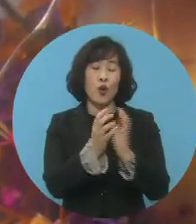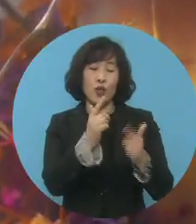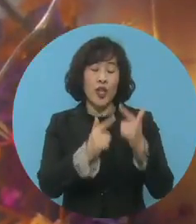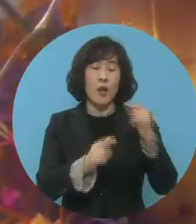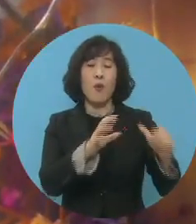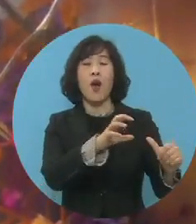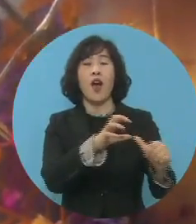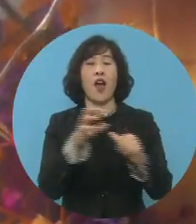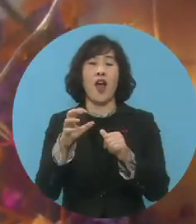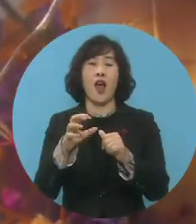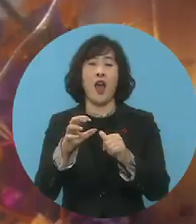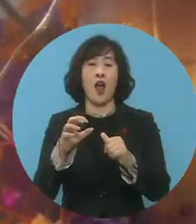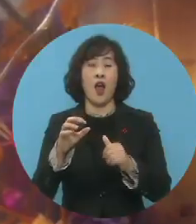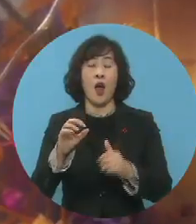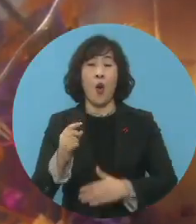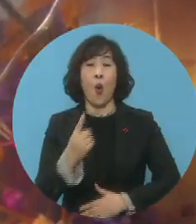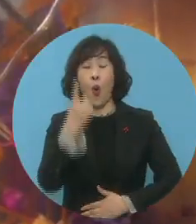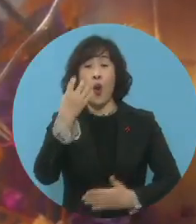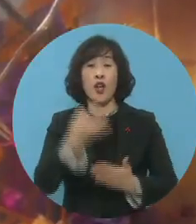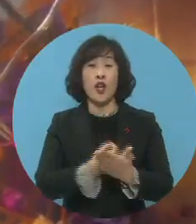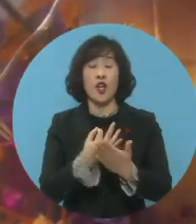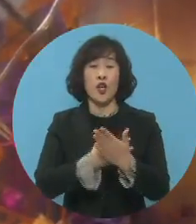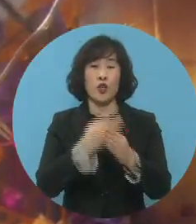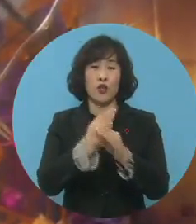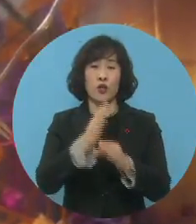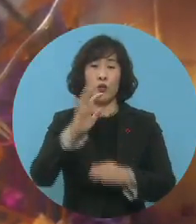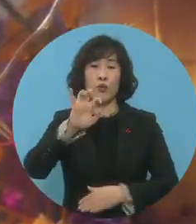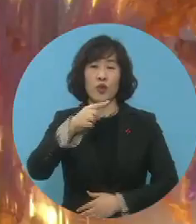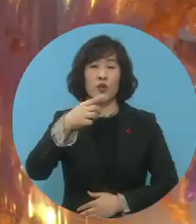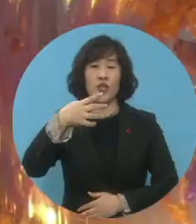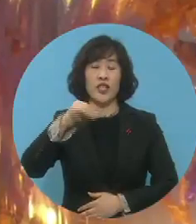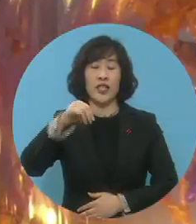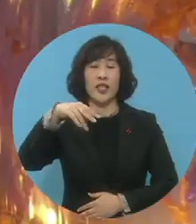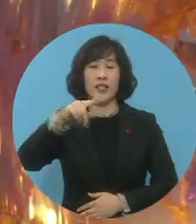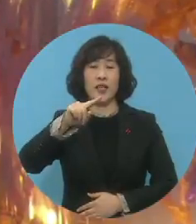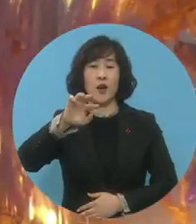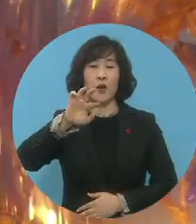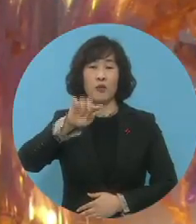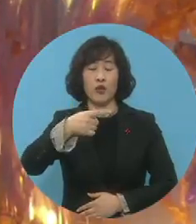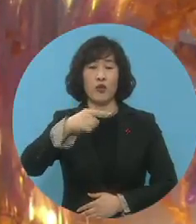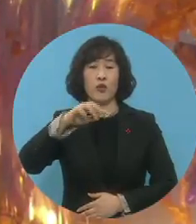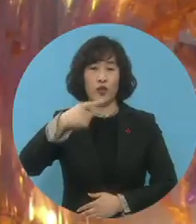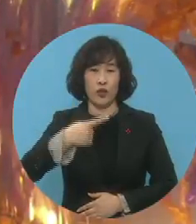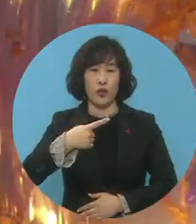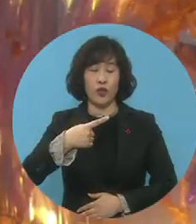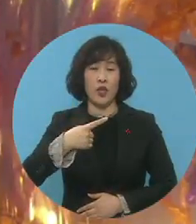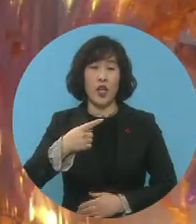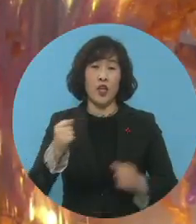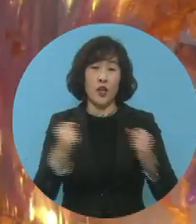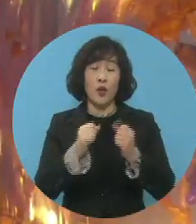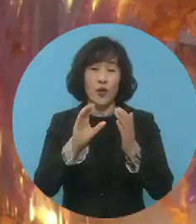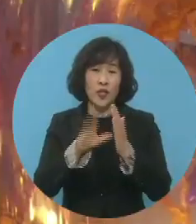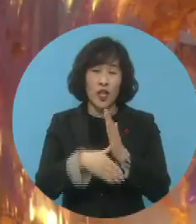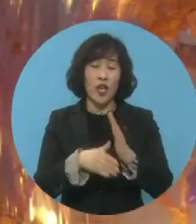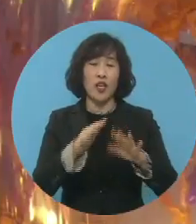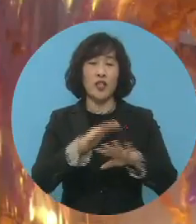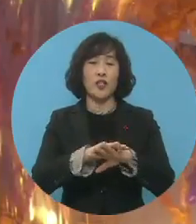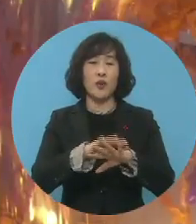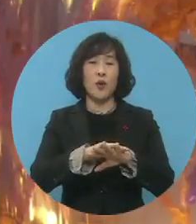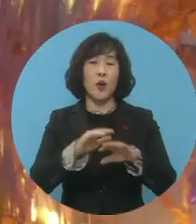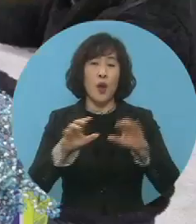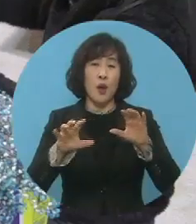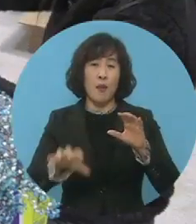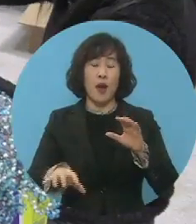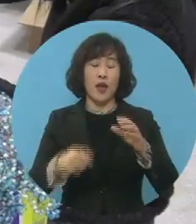등을 활용해 고부가가치를 올리는 프리저브드 플라워. 농한기 농촌마을의 새로운 소득 사업으로